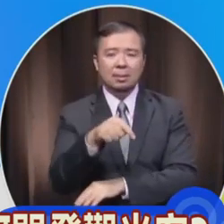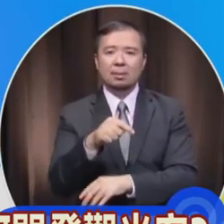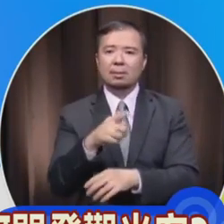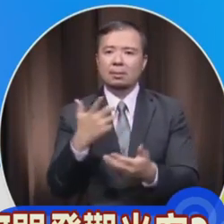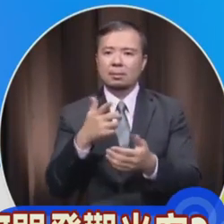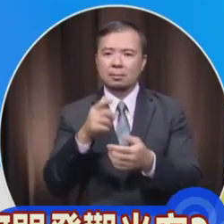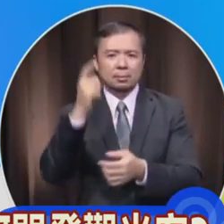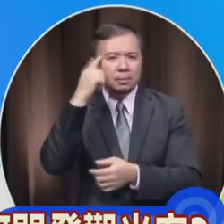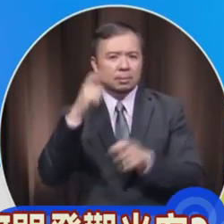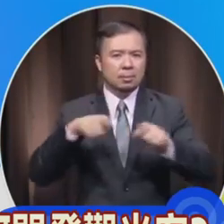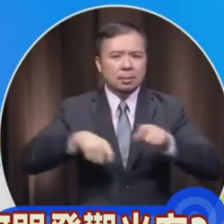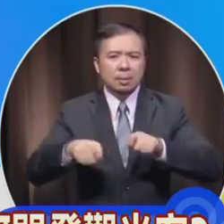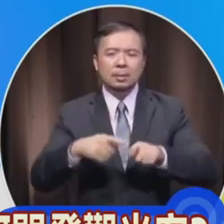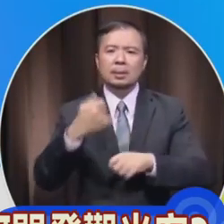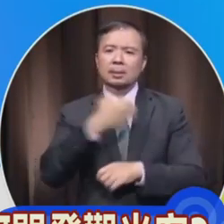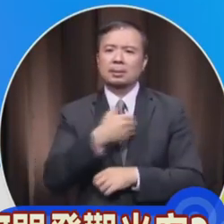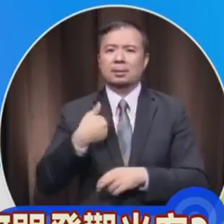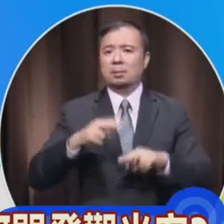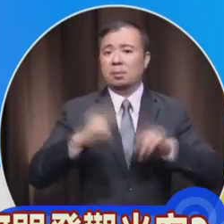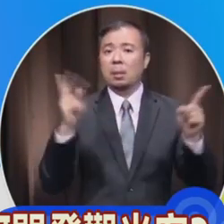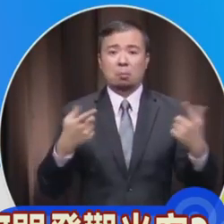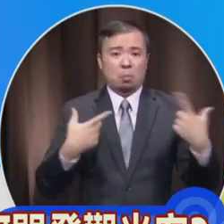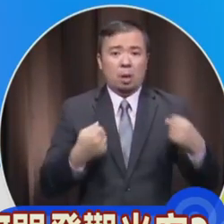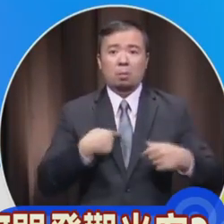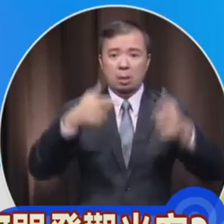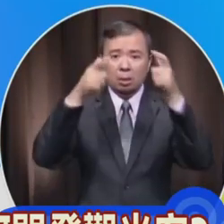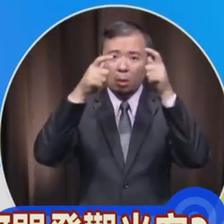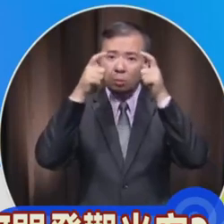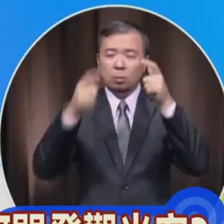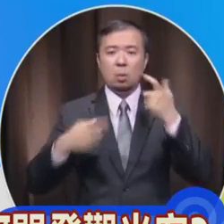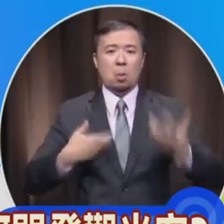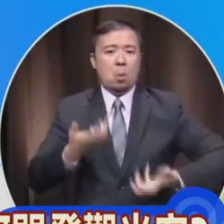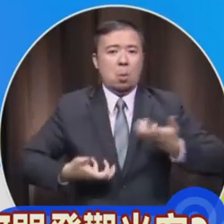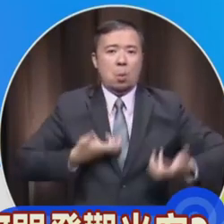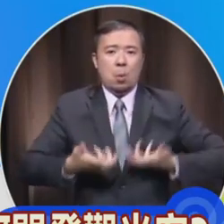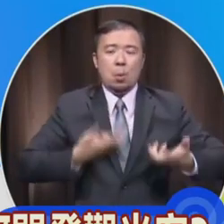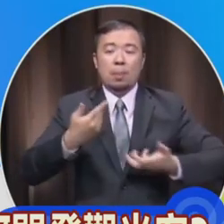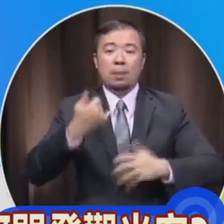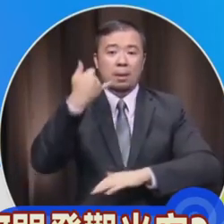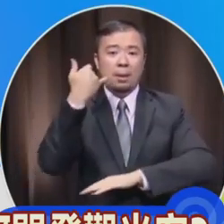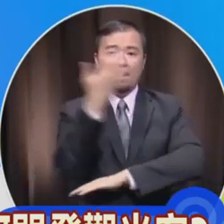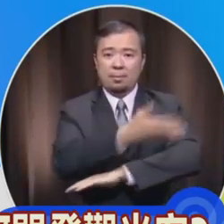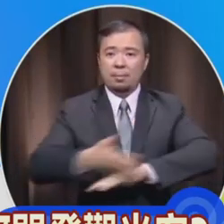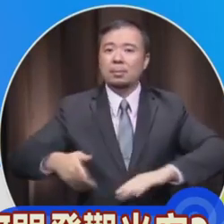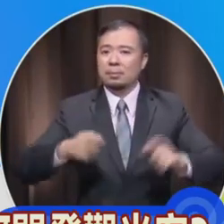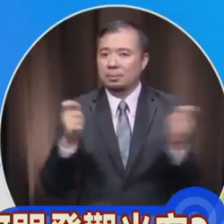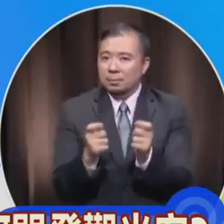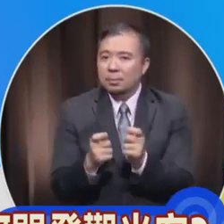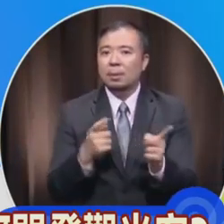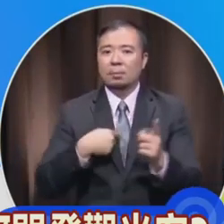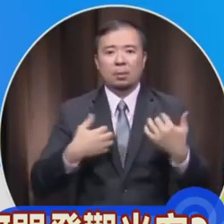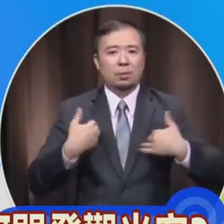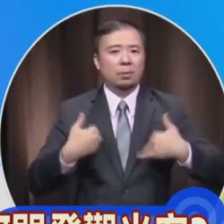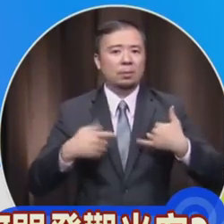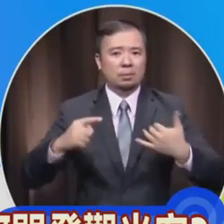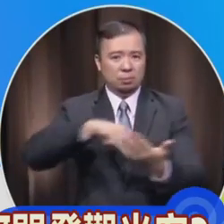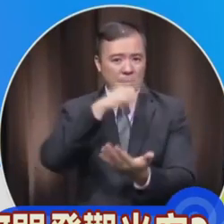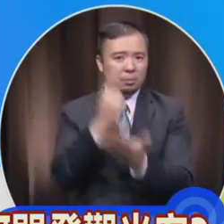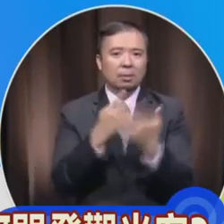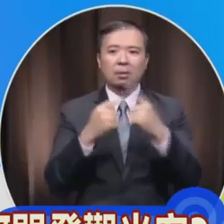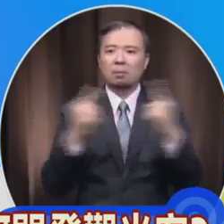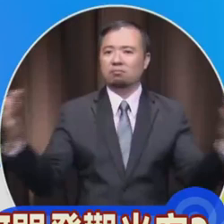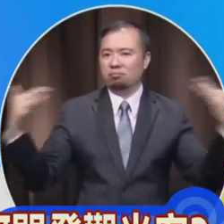打开。高雄我们本来就是一个热情的海洋城市，我们欢迎所有的人来到高雄。但是假如像韩国瑜诸位你